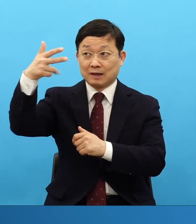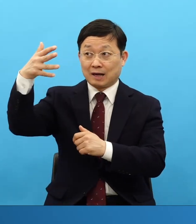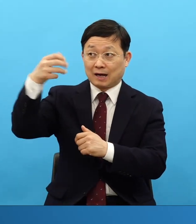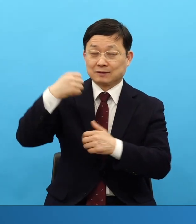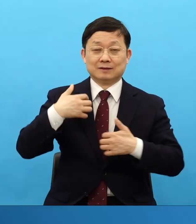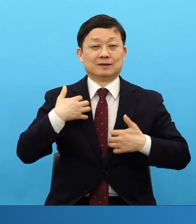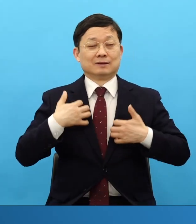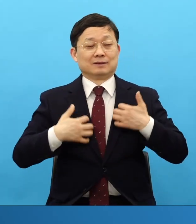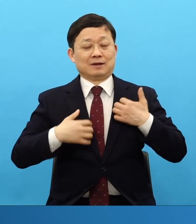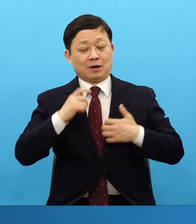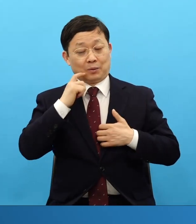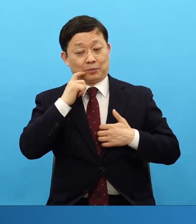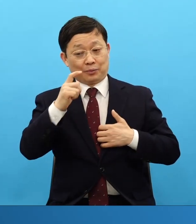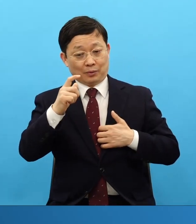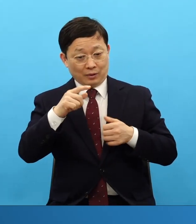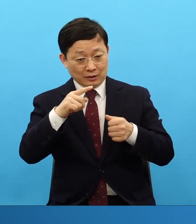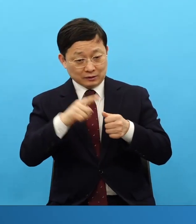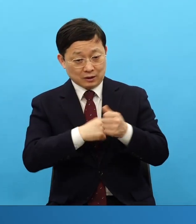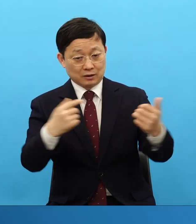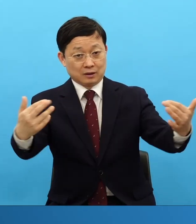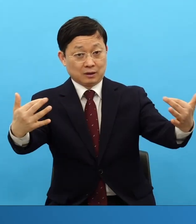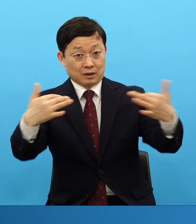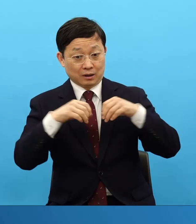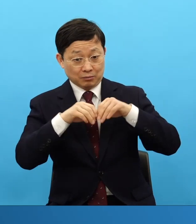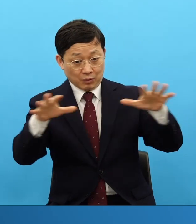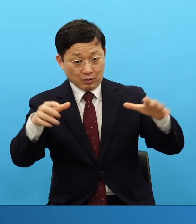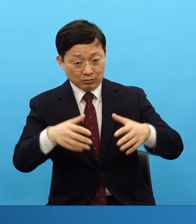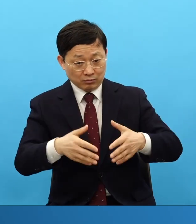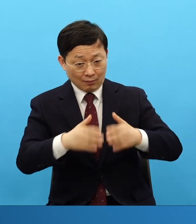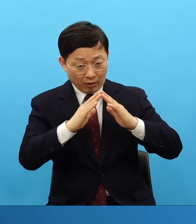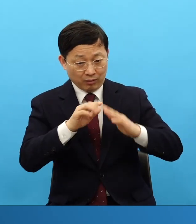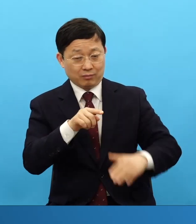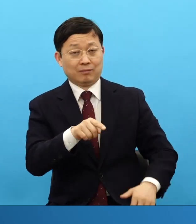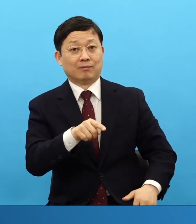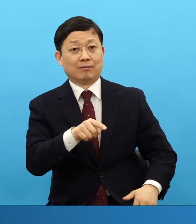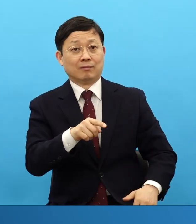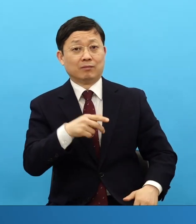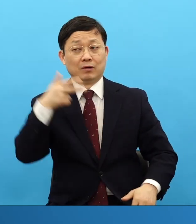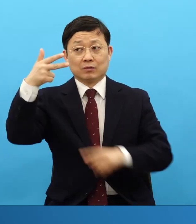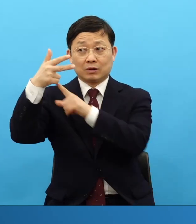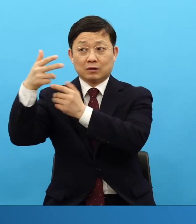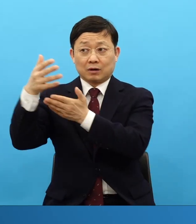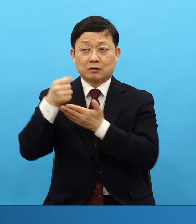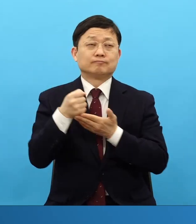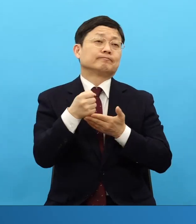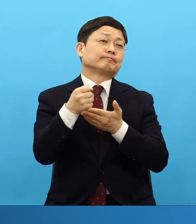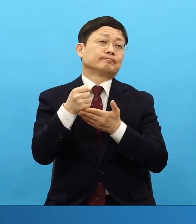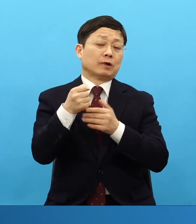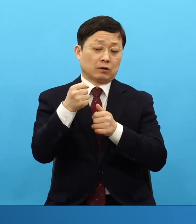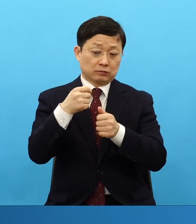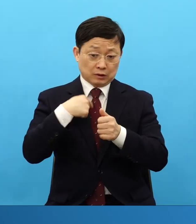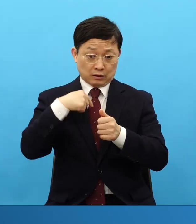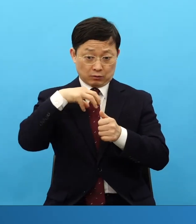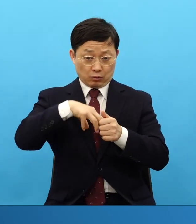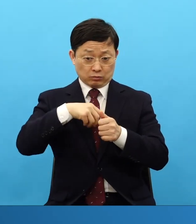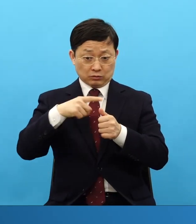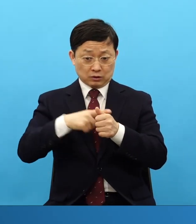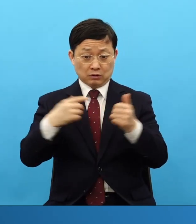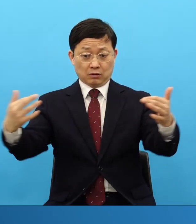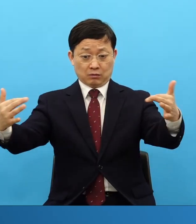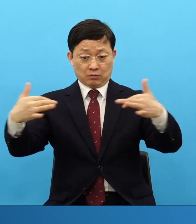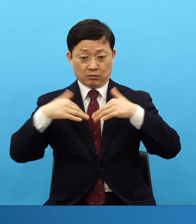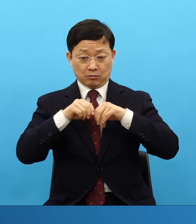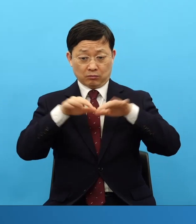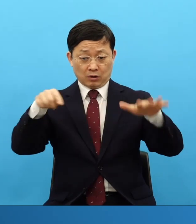this is the platform. 그렇죠. That's right. 내가 이 축복을 갖고 있으면 플랫폼이 되는 겁니다. If I have this blessing, then I become a platform.